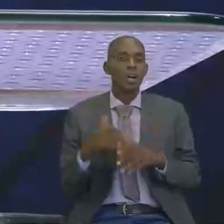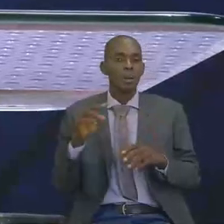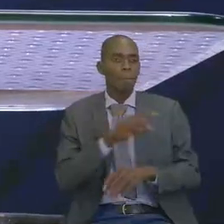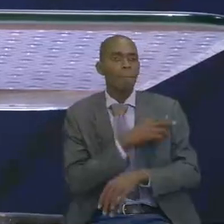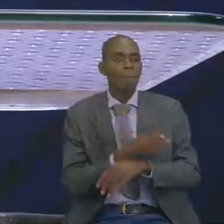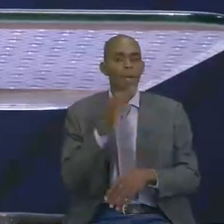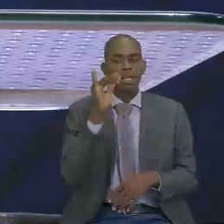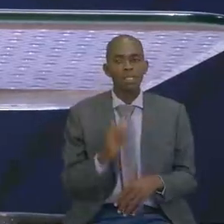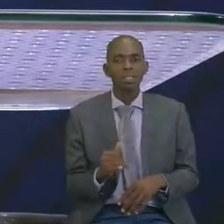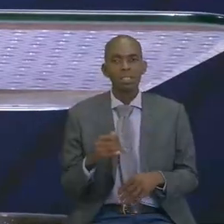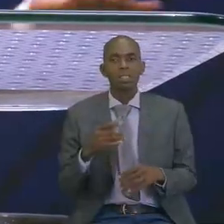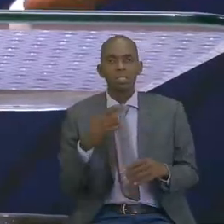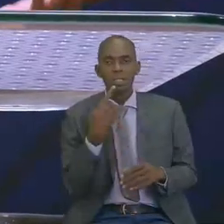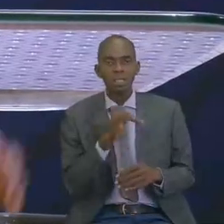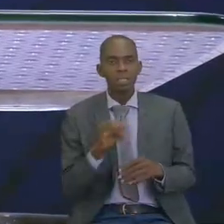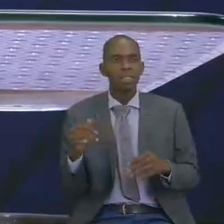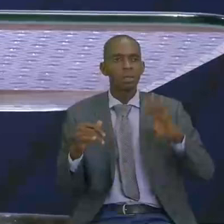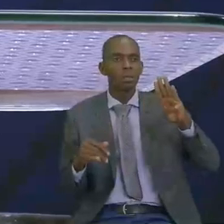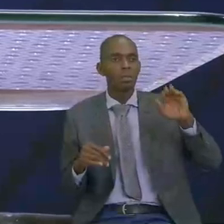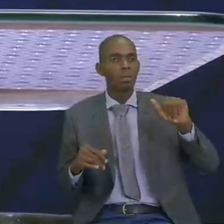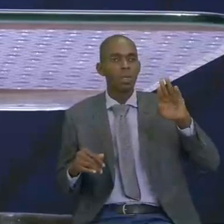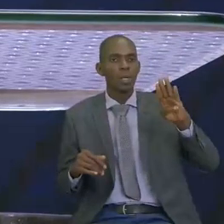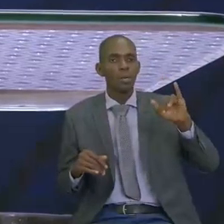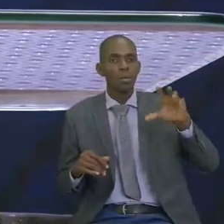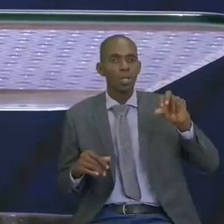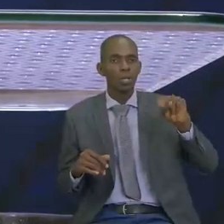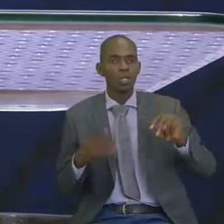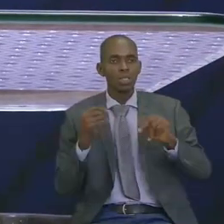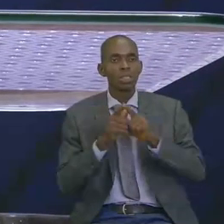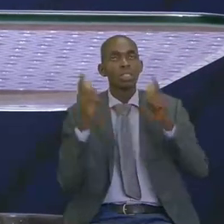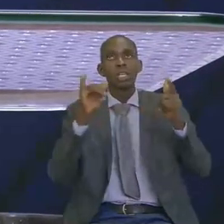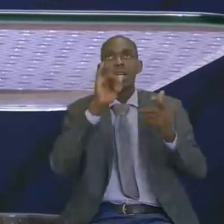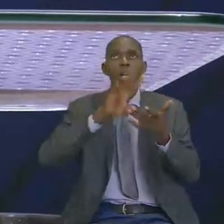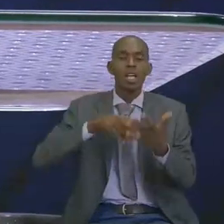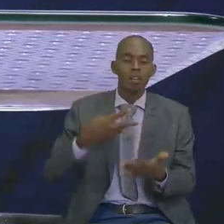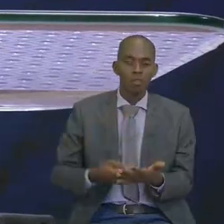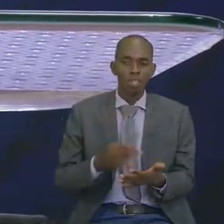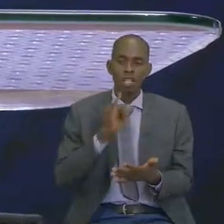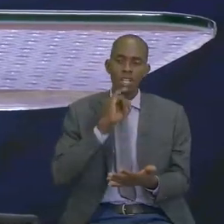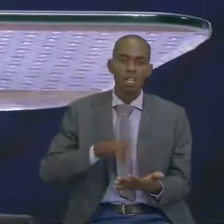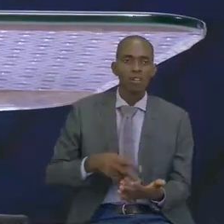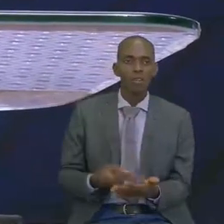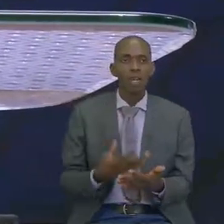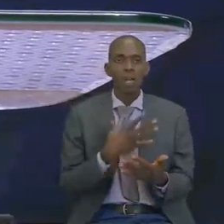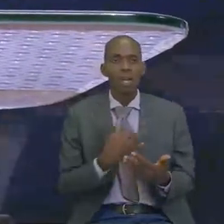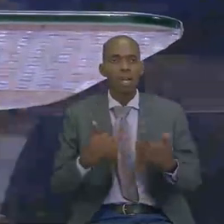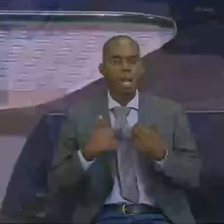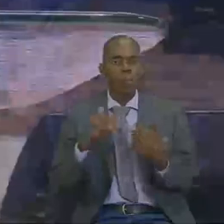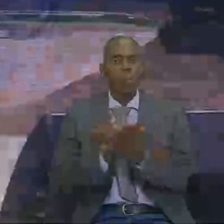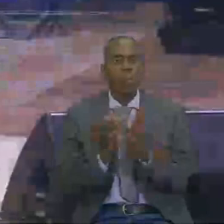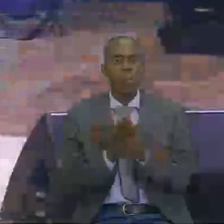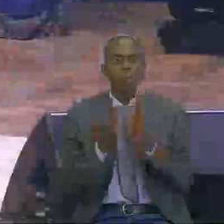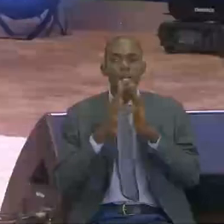avait une grande autorité et la terre fut éclatée de sa gloire. Il cria d'une voix forte disant, elle est tombée Babylone la